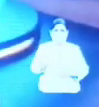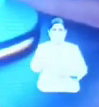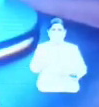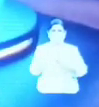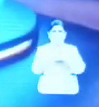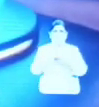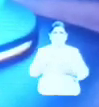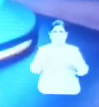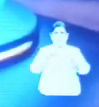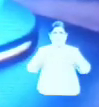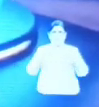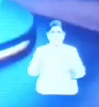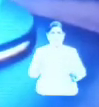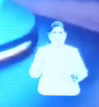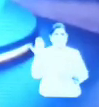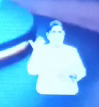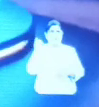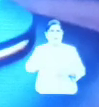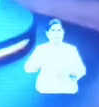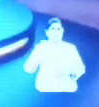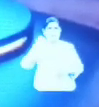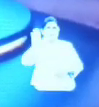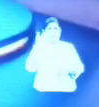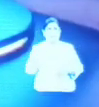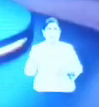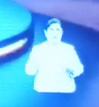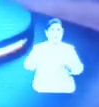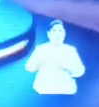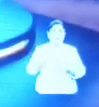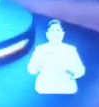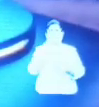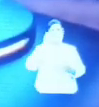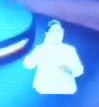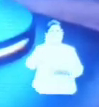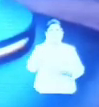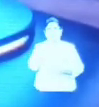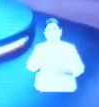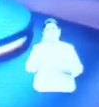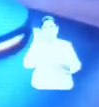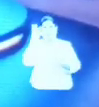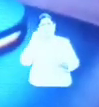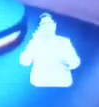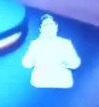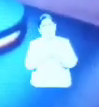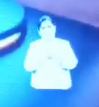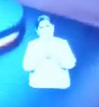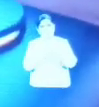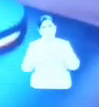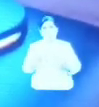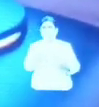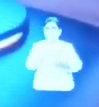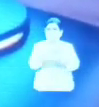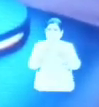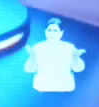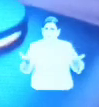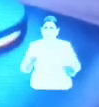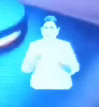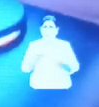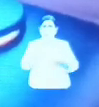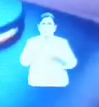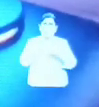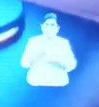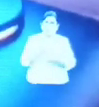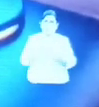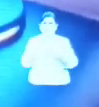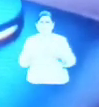داره سریال خوب بازی میکنه و واقعا بازیگر خوبیه. من سریال خیاط رو ازش دیدم که خیلی